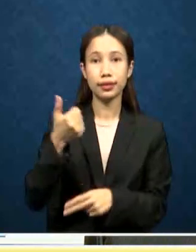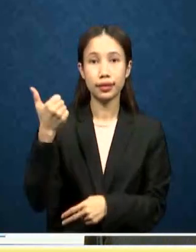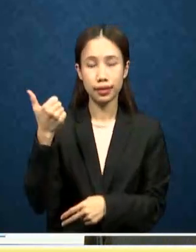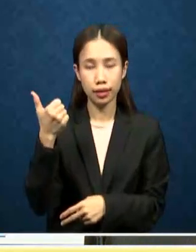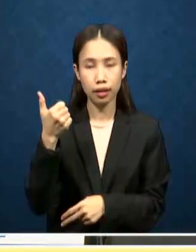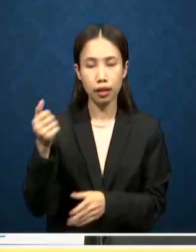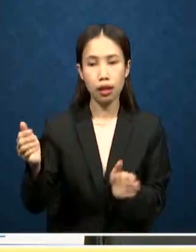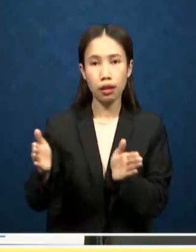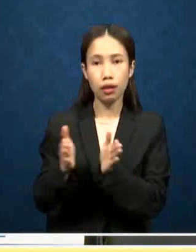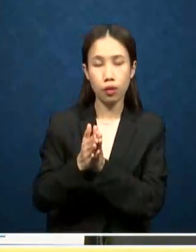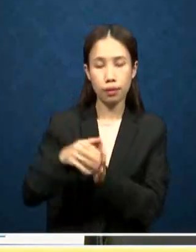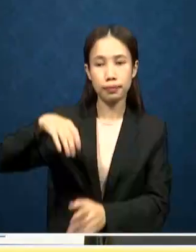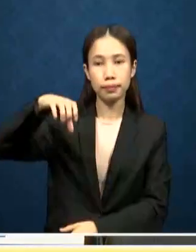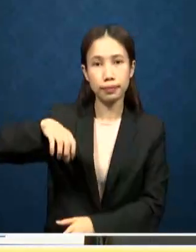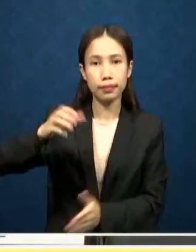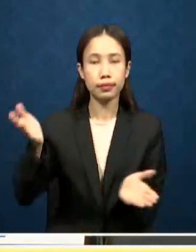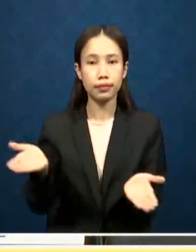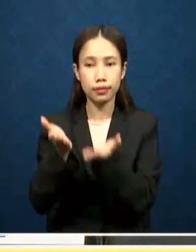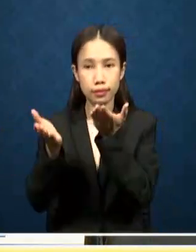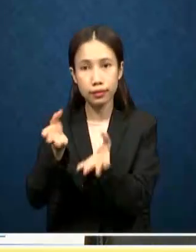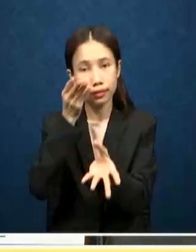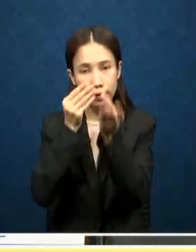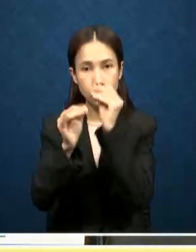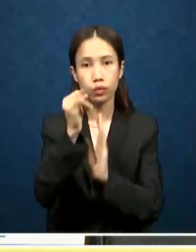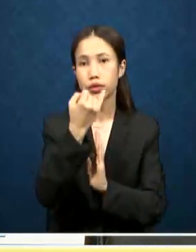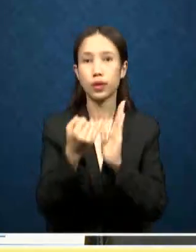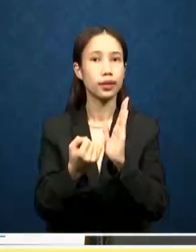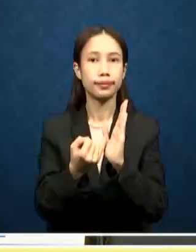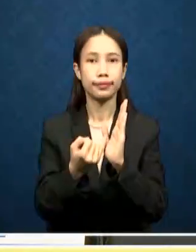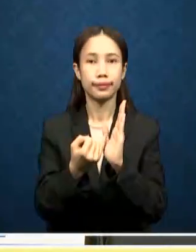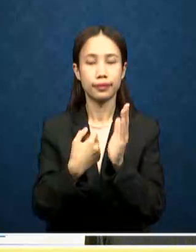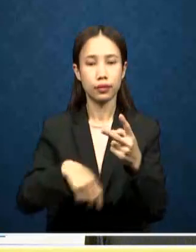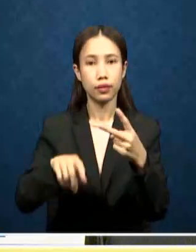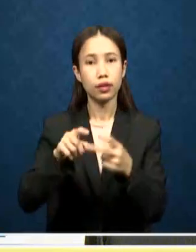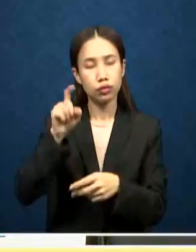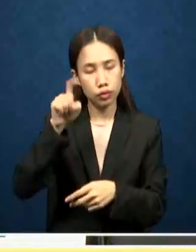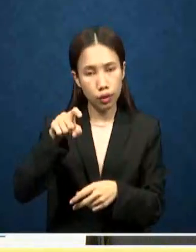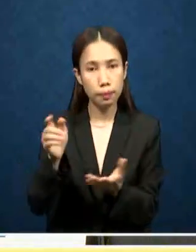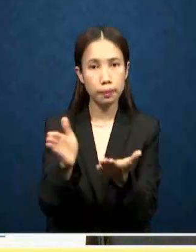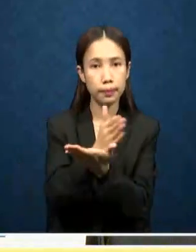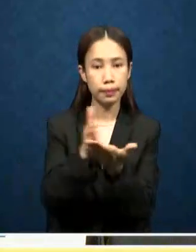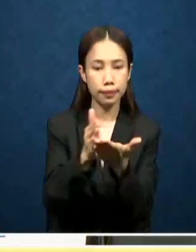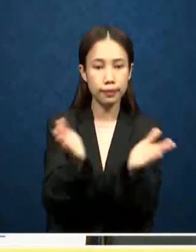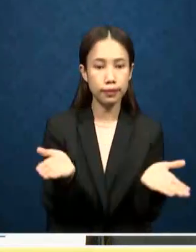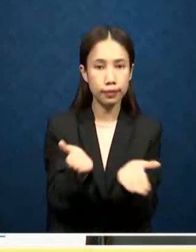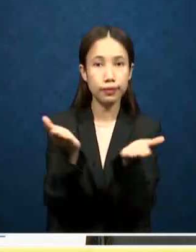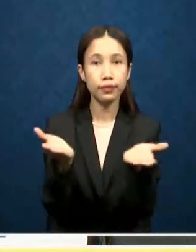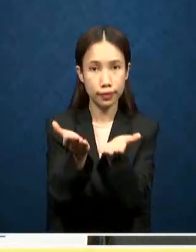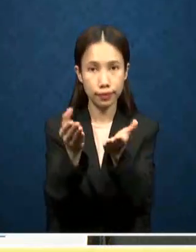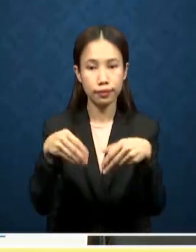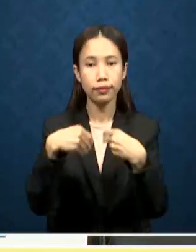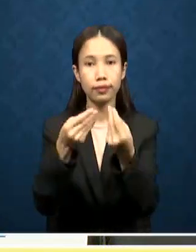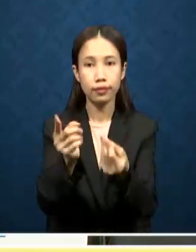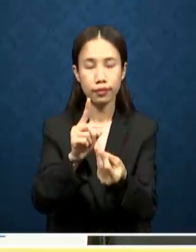สังกัดสำนักงานส่งเสริมการเรียนรู้จังหวัดควรกระจายอำนาจส่งเสริมสนับสนุนให้